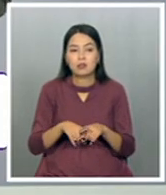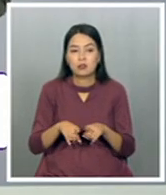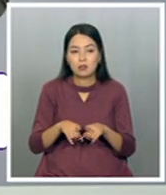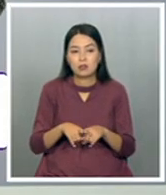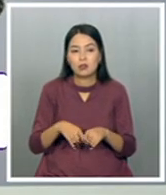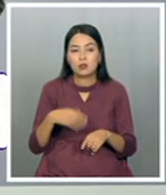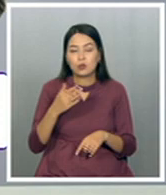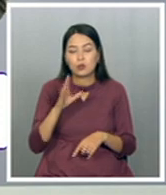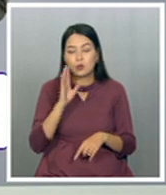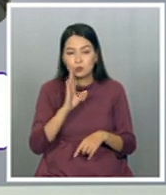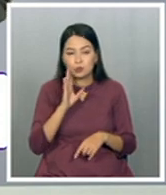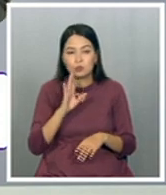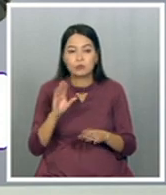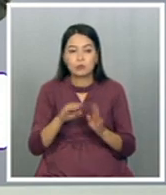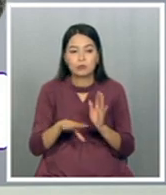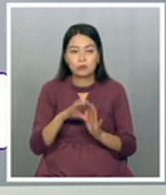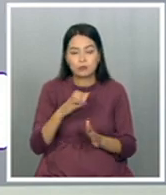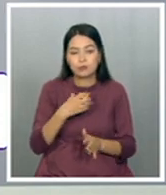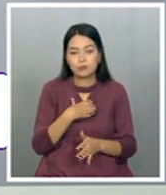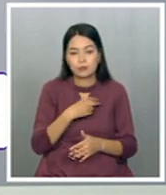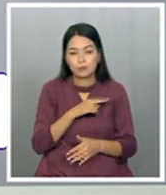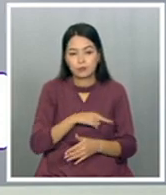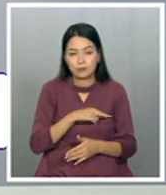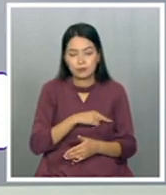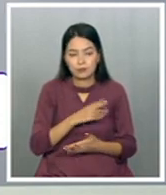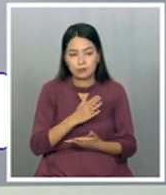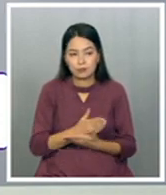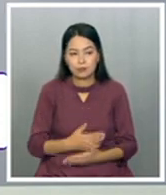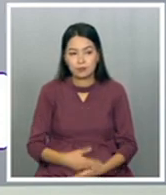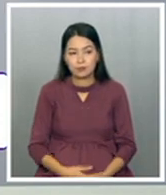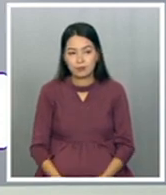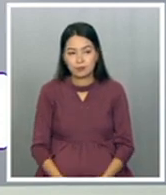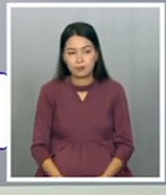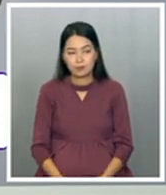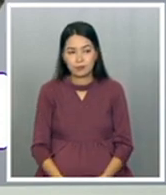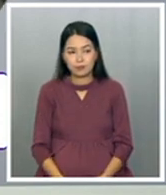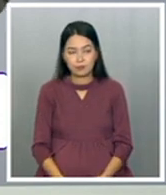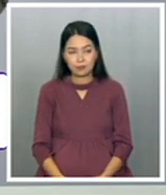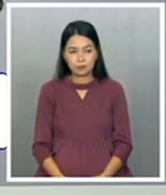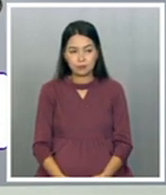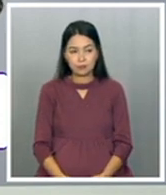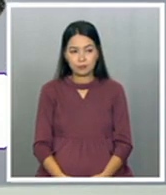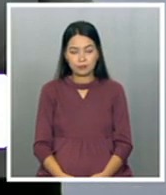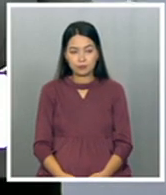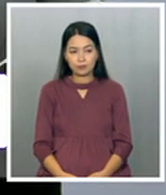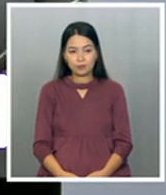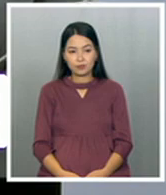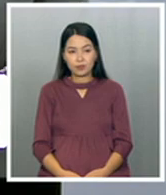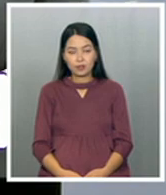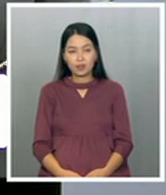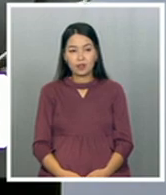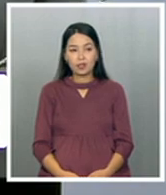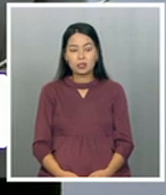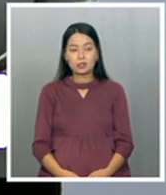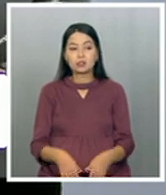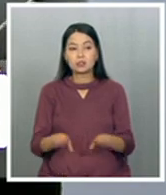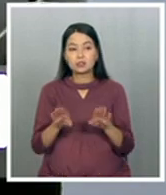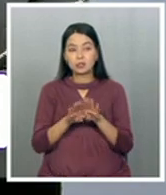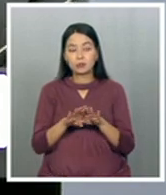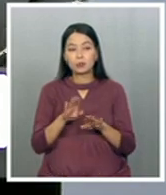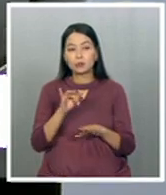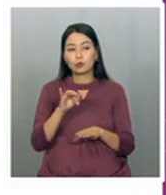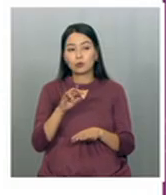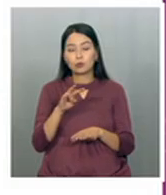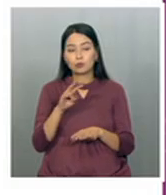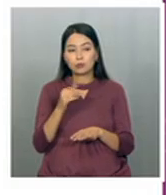көрсеткіш болып табылады. Жабын опасының өзгеруі. Негізінен, құрғақ